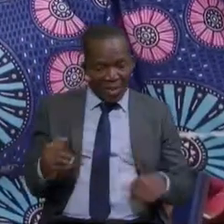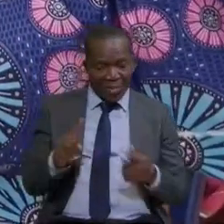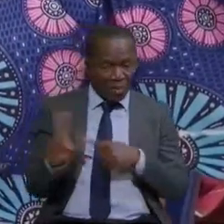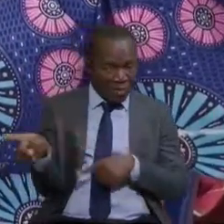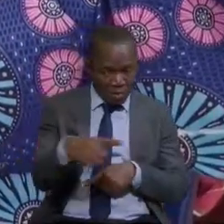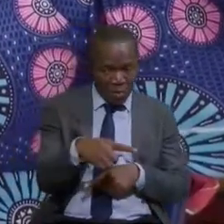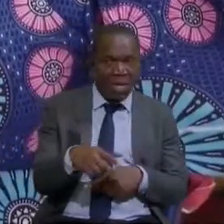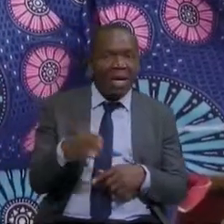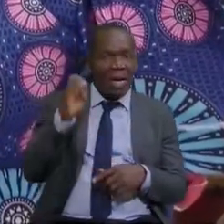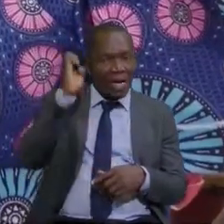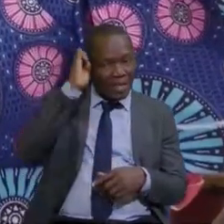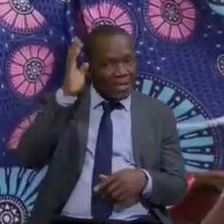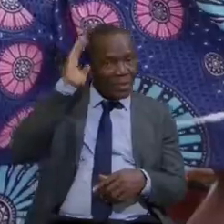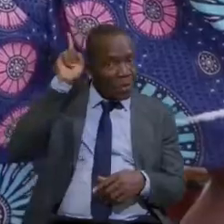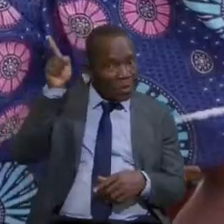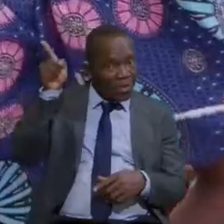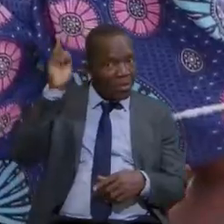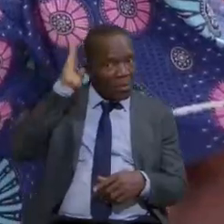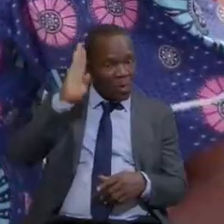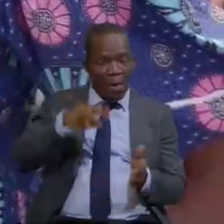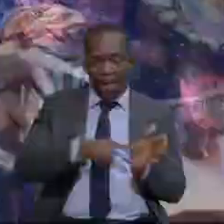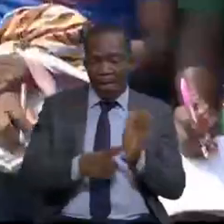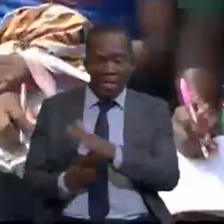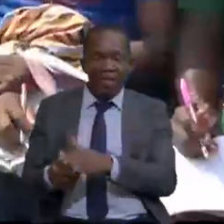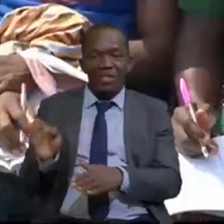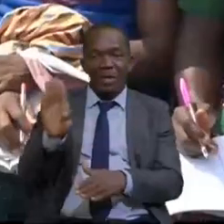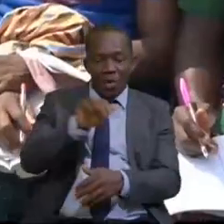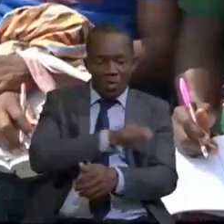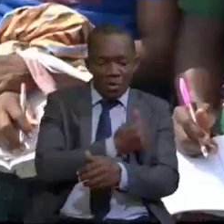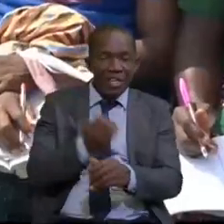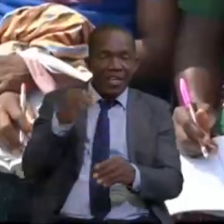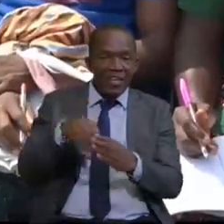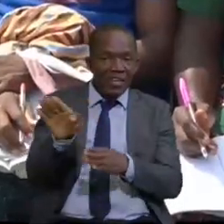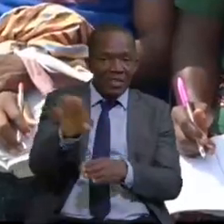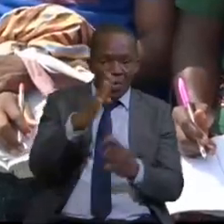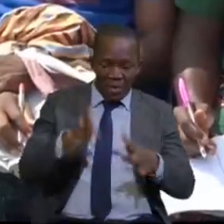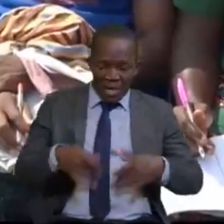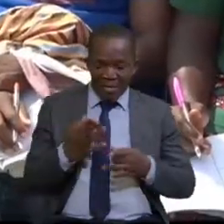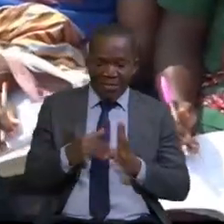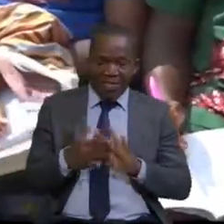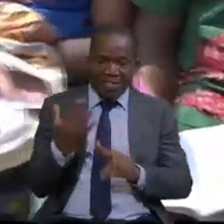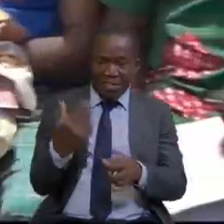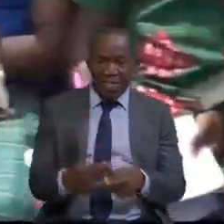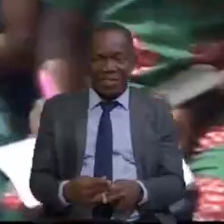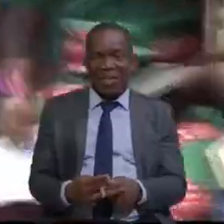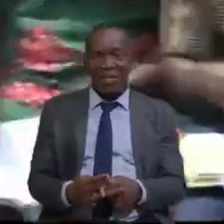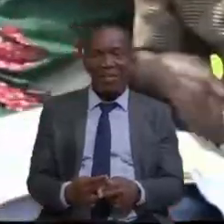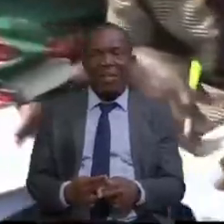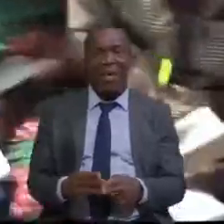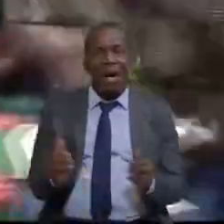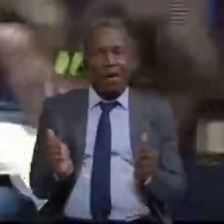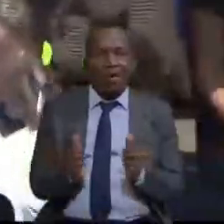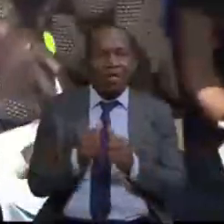Et il va manifester de l'autorité dans ta vie au nom de Jésus. Et avec autorité et